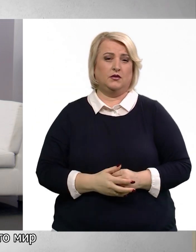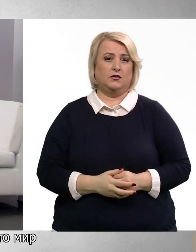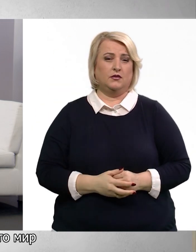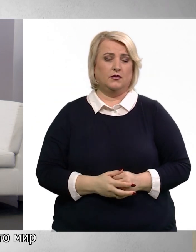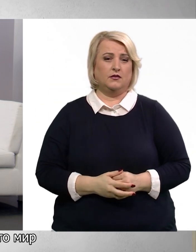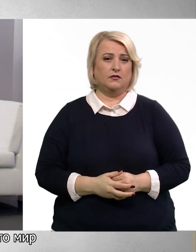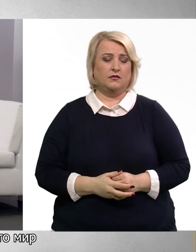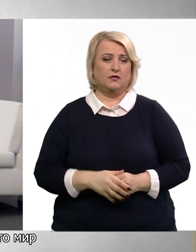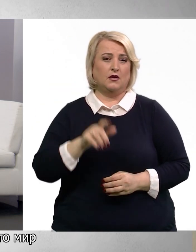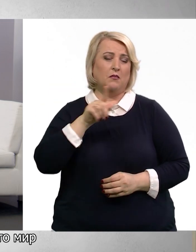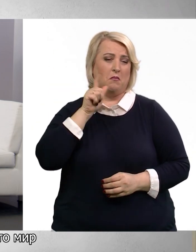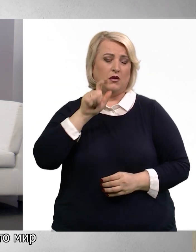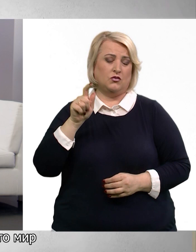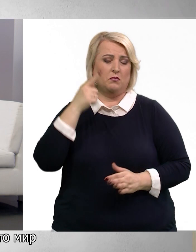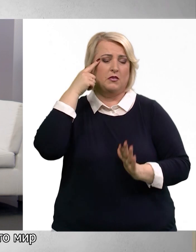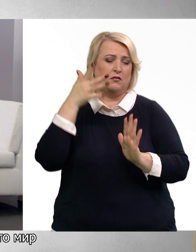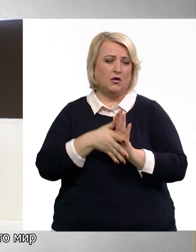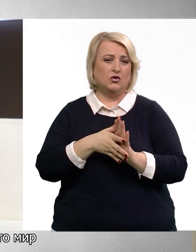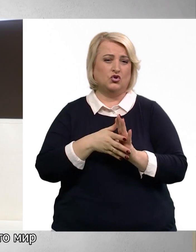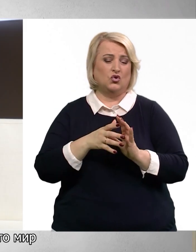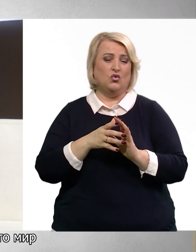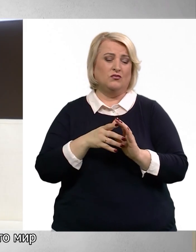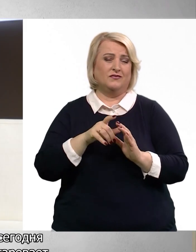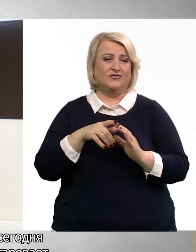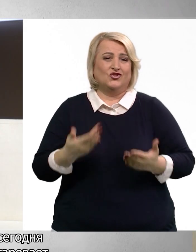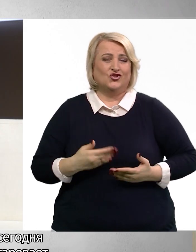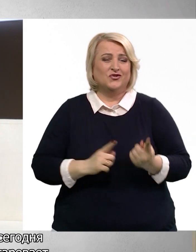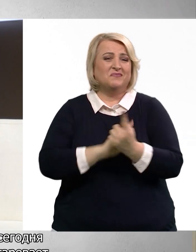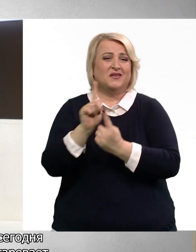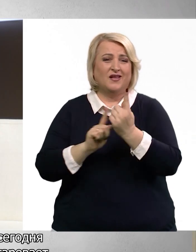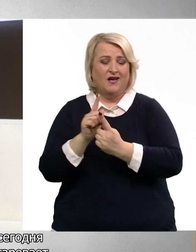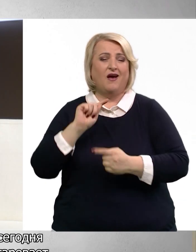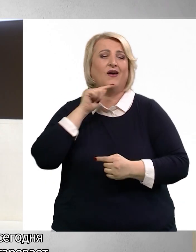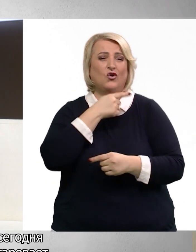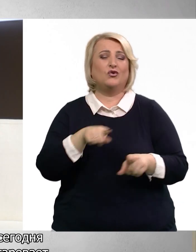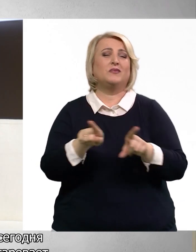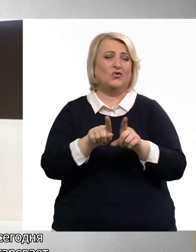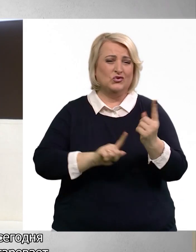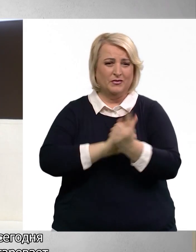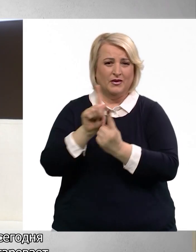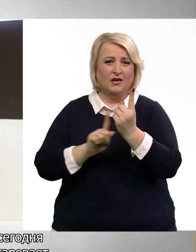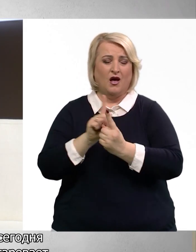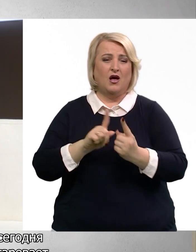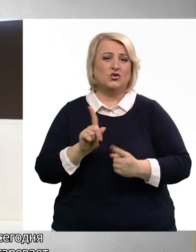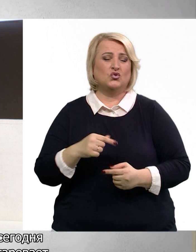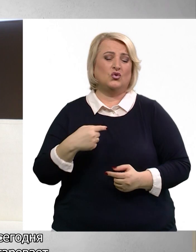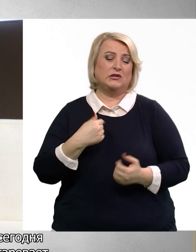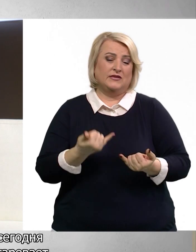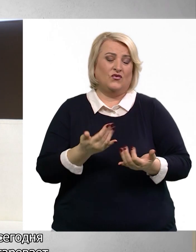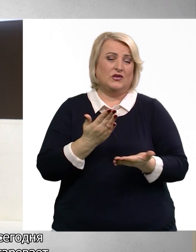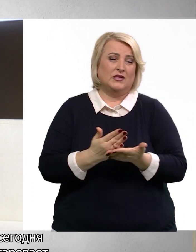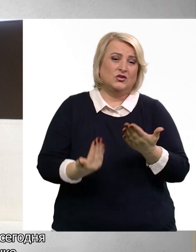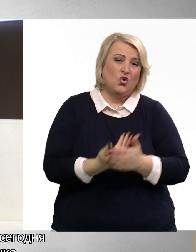Ei își dau seama că lumea este într-o schimbare dinamică, economia cu atât mai mult. Ceea ce este nou astăzi, mâine deja poate